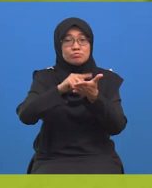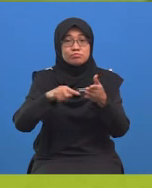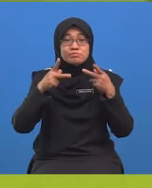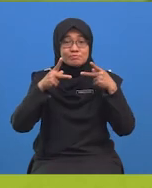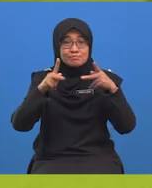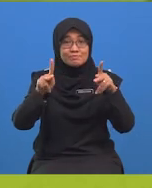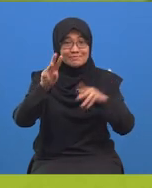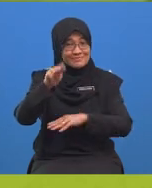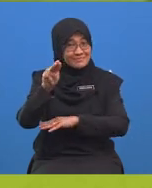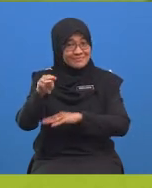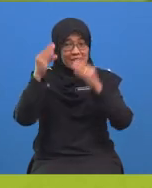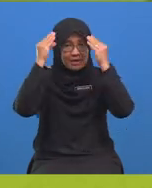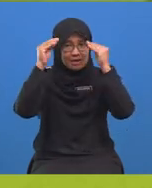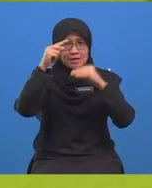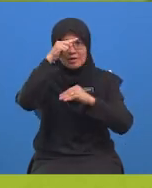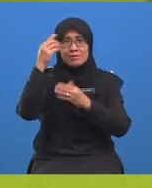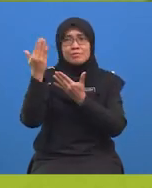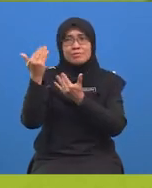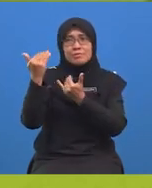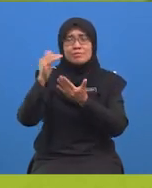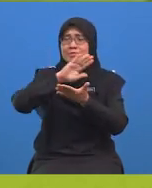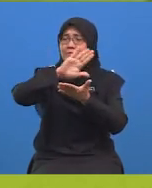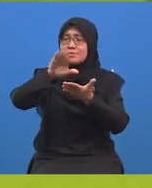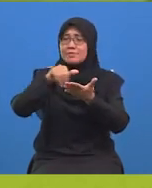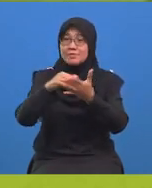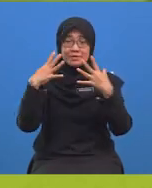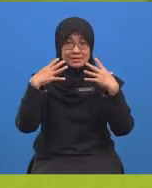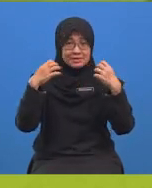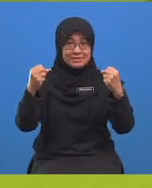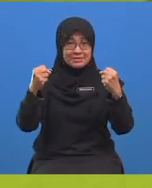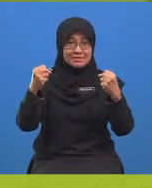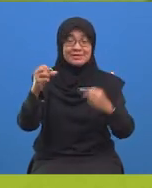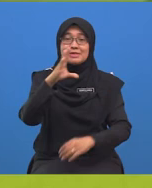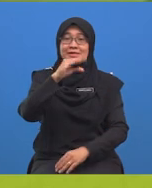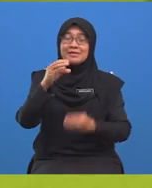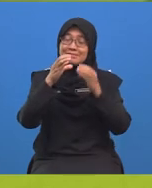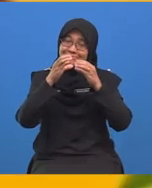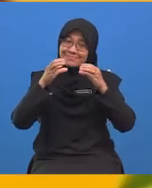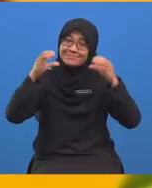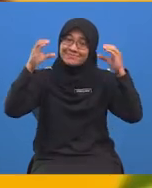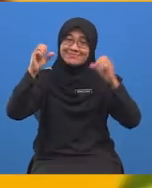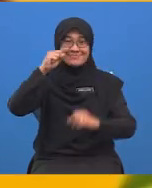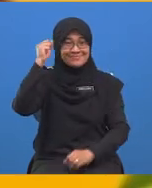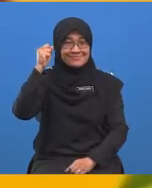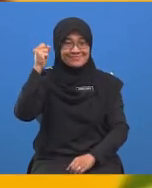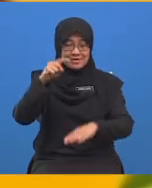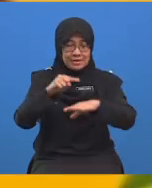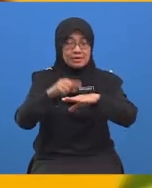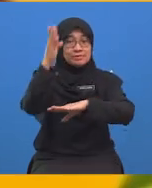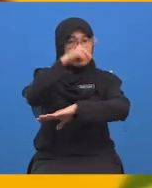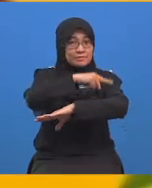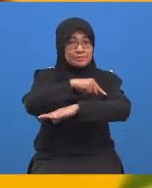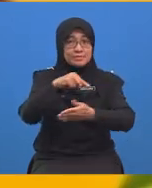murid-murid? Cikgu harap murid-murid semua sihat dan ceria-ceria selalu. Pada hari